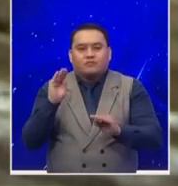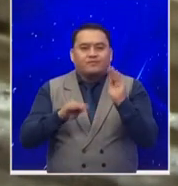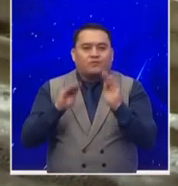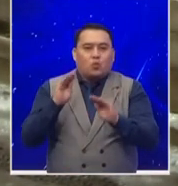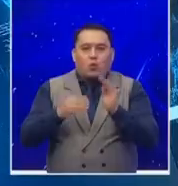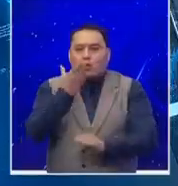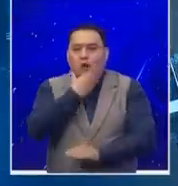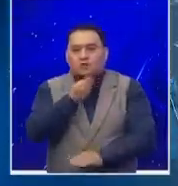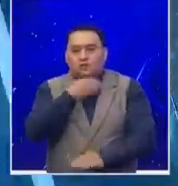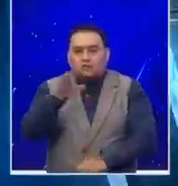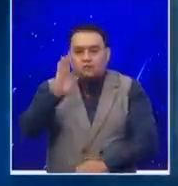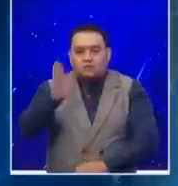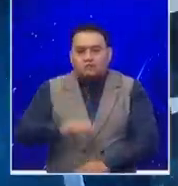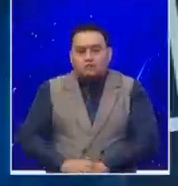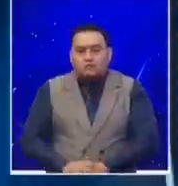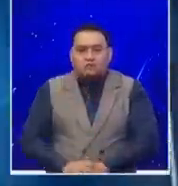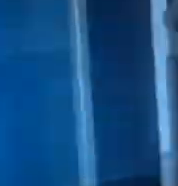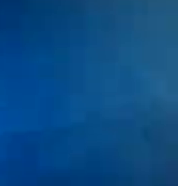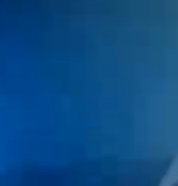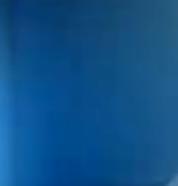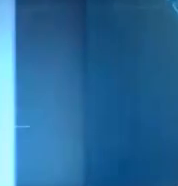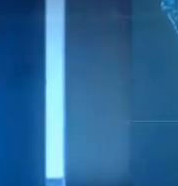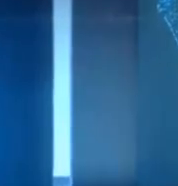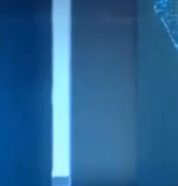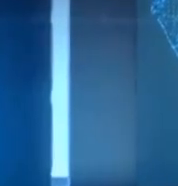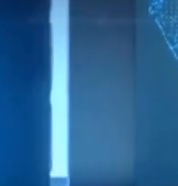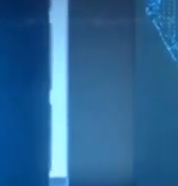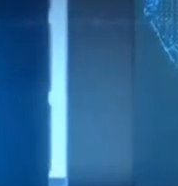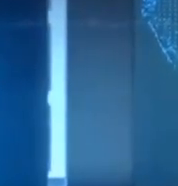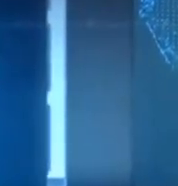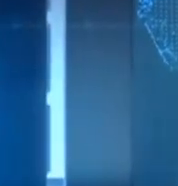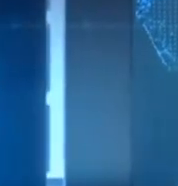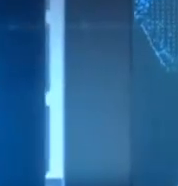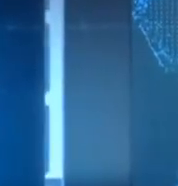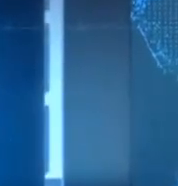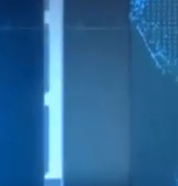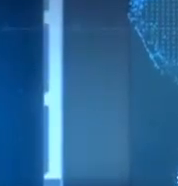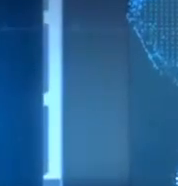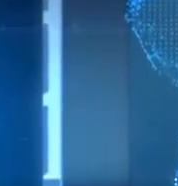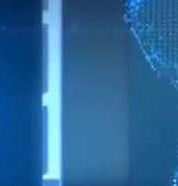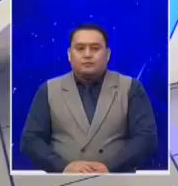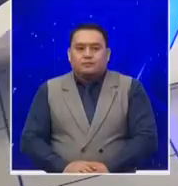жауын алатынын айтады. Елдана Сәрсенбаева, Гүлнұр Қанатқызы, Қайрат Қазтұрғанов, Жетісу телеарнасы.